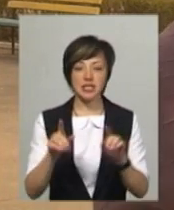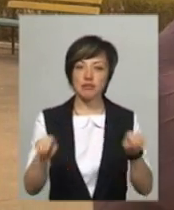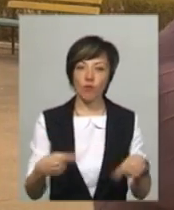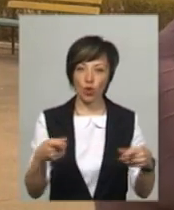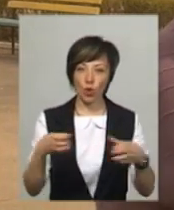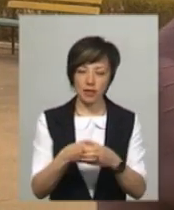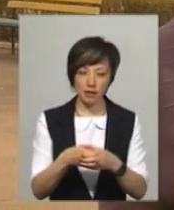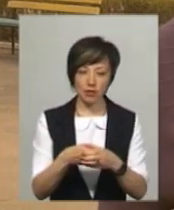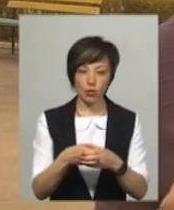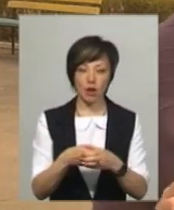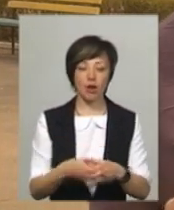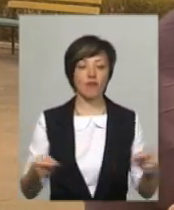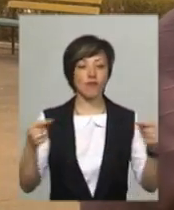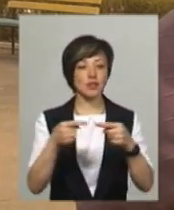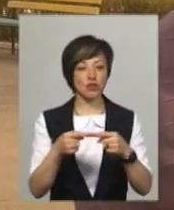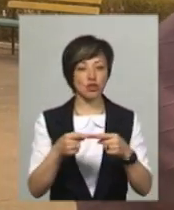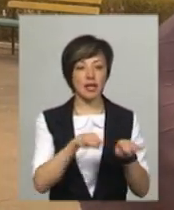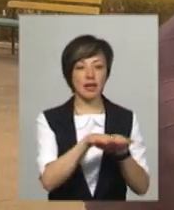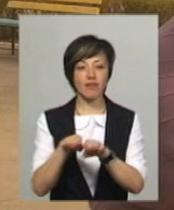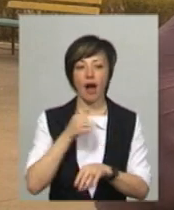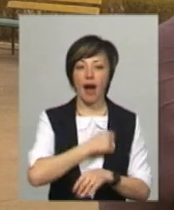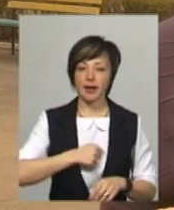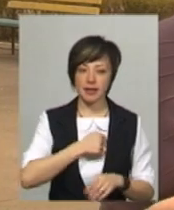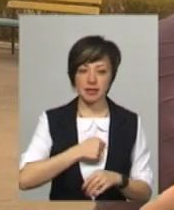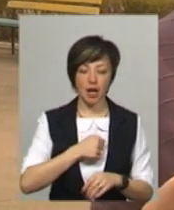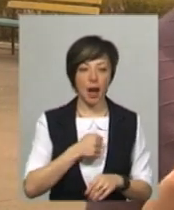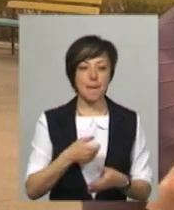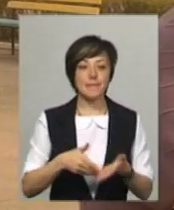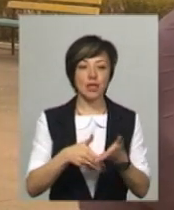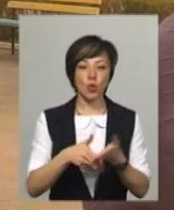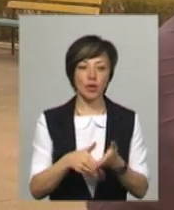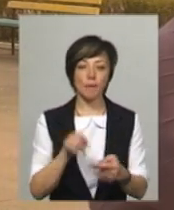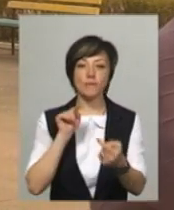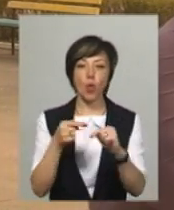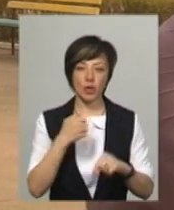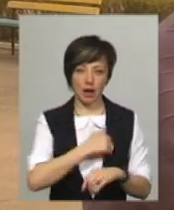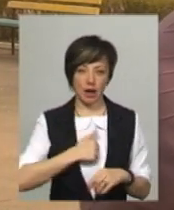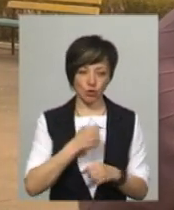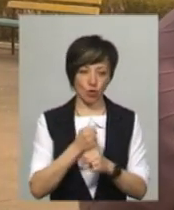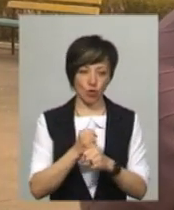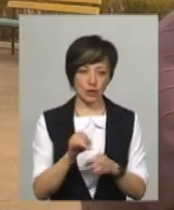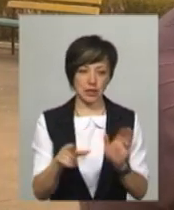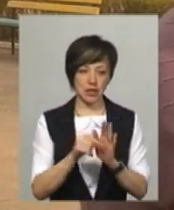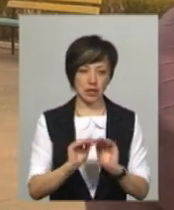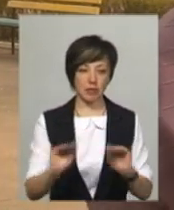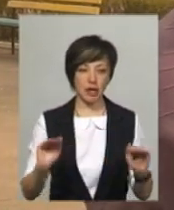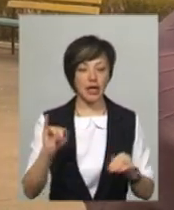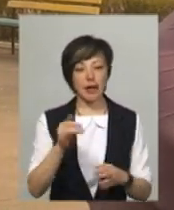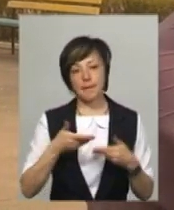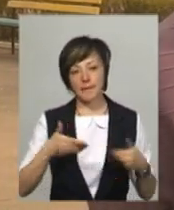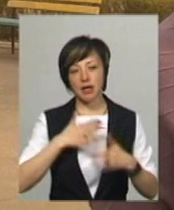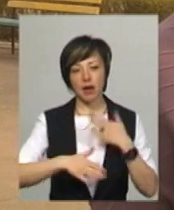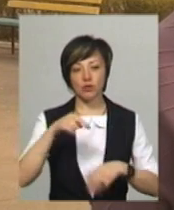створення колективу, визначення рівня агресії, методика проти агресії роботи з дітьми. І ми